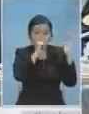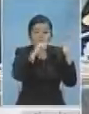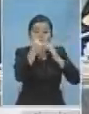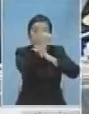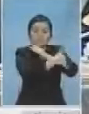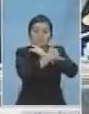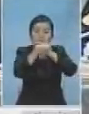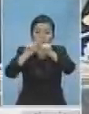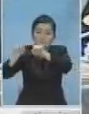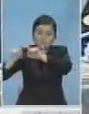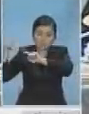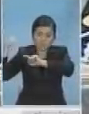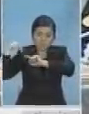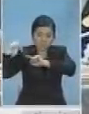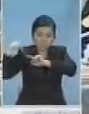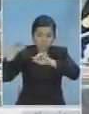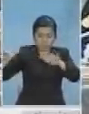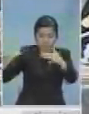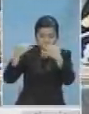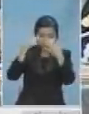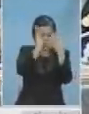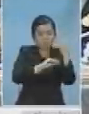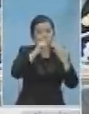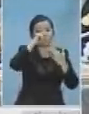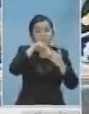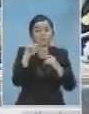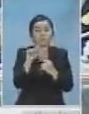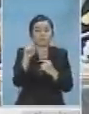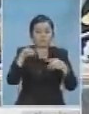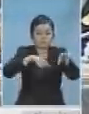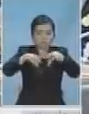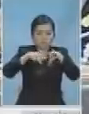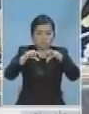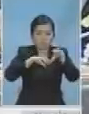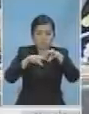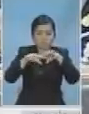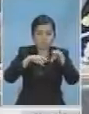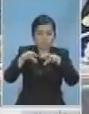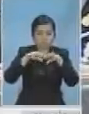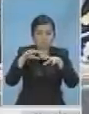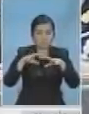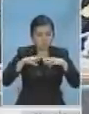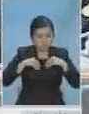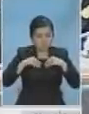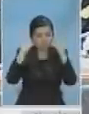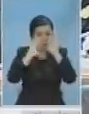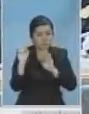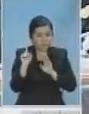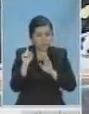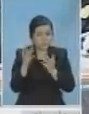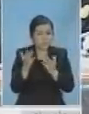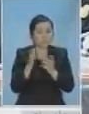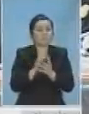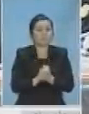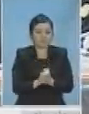ศที่มองประเทศไทยในการจัดอันดับที่เรียกว่าเครดิตเรตติ้งนั้นเนี่ยเป็นอย่างไรแล้วก็